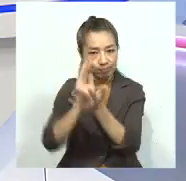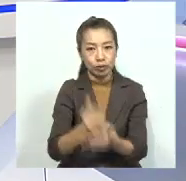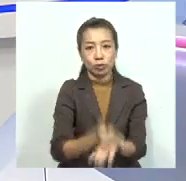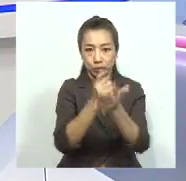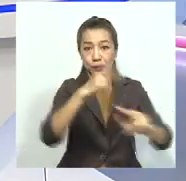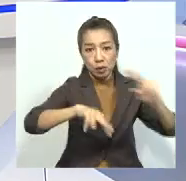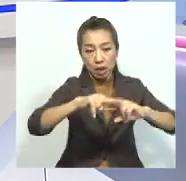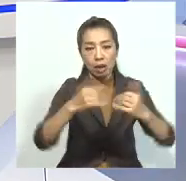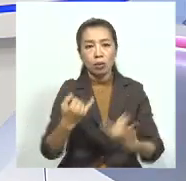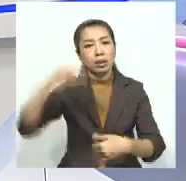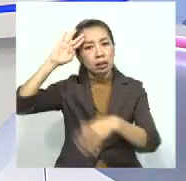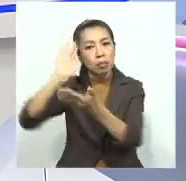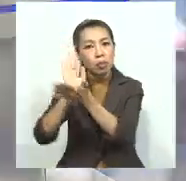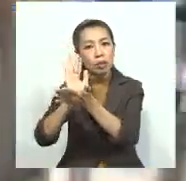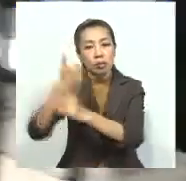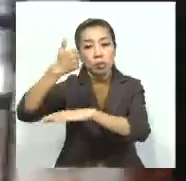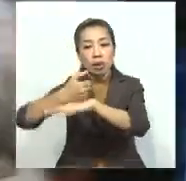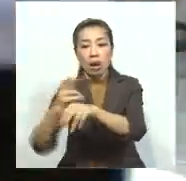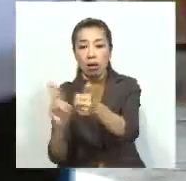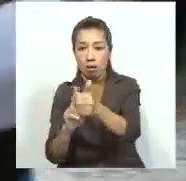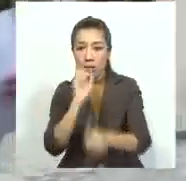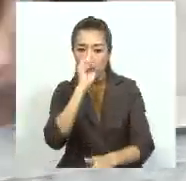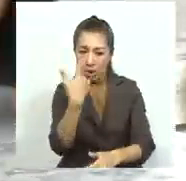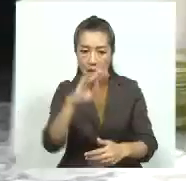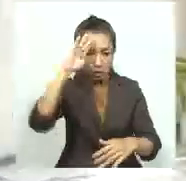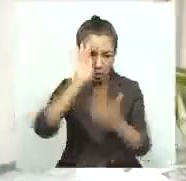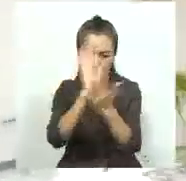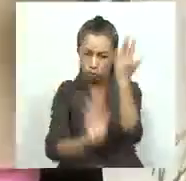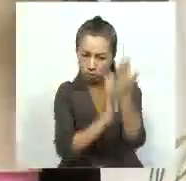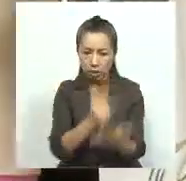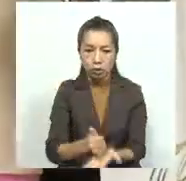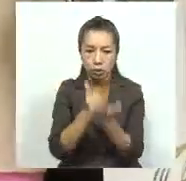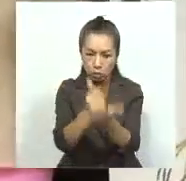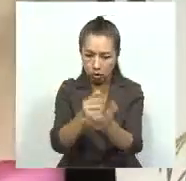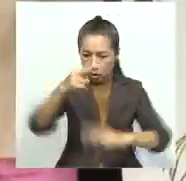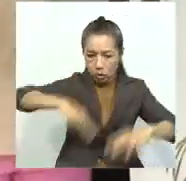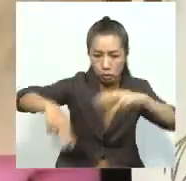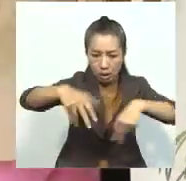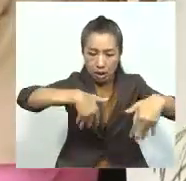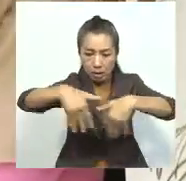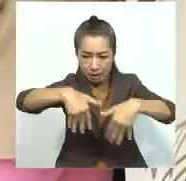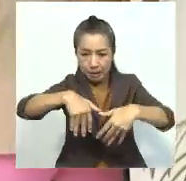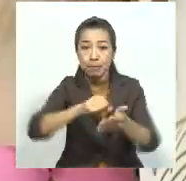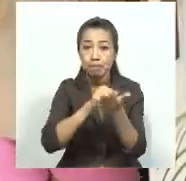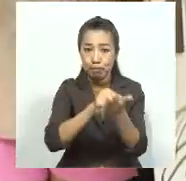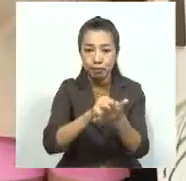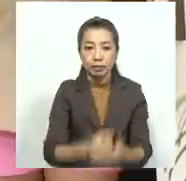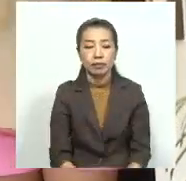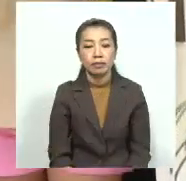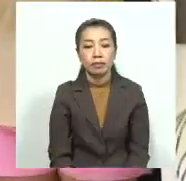งชาติค่ะก็ได้มีการกำชับไปยังตำรวจทั่วประเทศนะคะให้ช่วยในเรื่องอำนวยความสะดวกให้กับประชาชนอย่างเต็ม